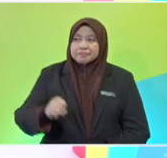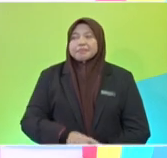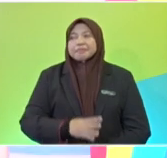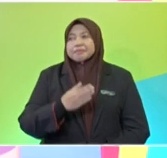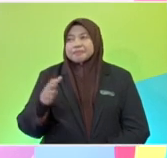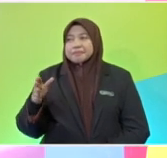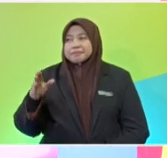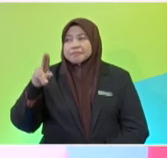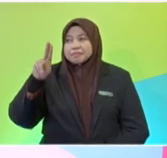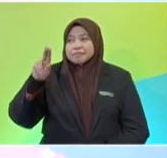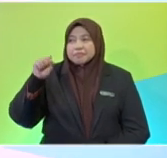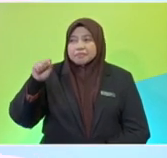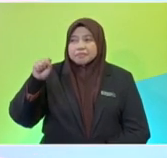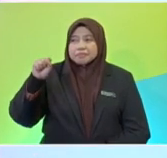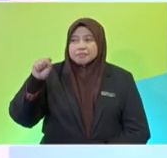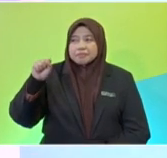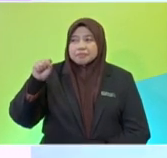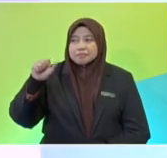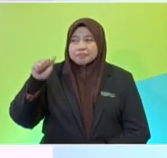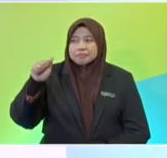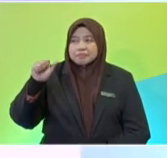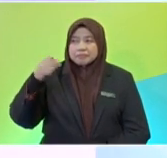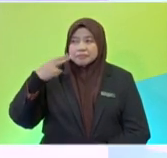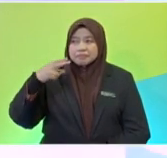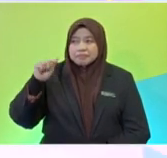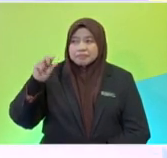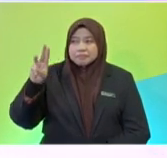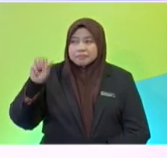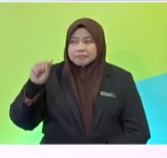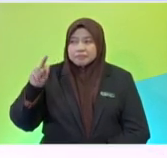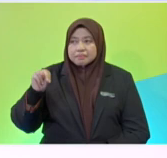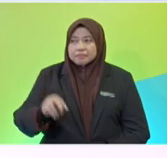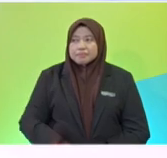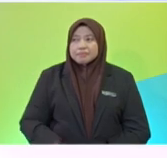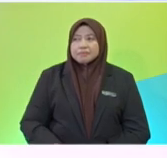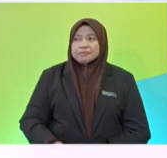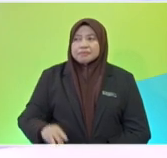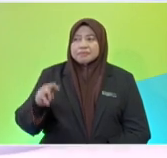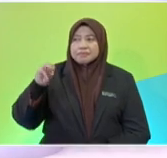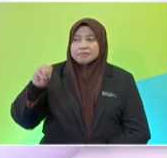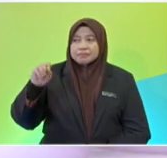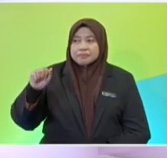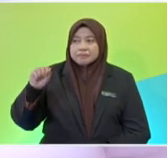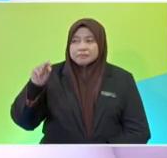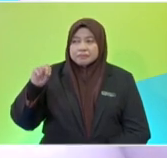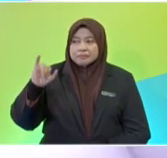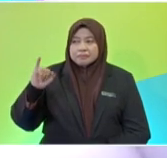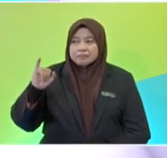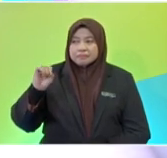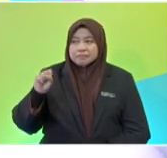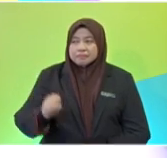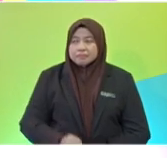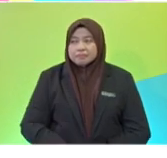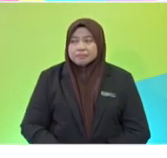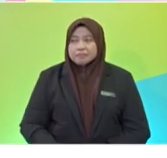seterusnya usia Hawai menjadi Usahawan juga 5W dan manis menjadi manis semua